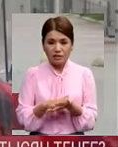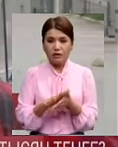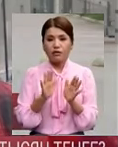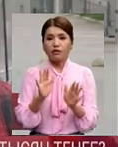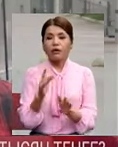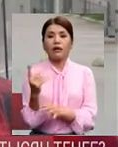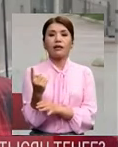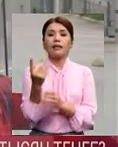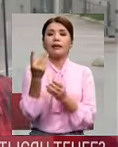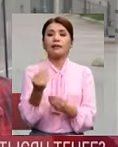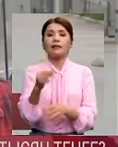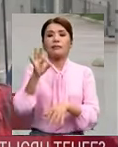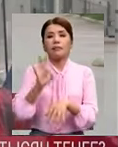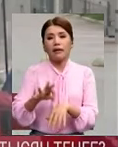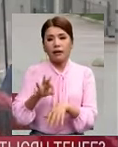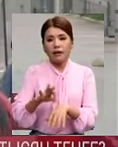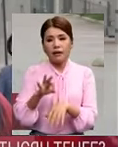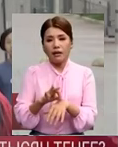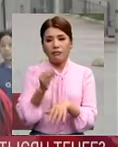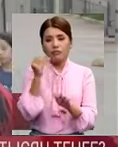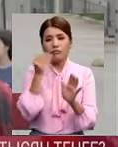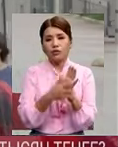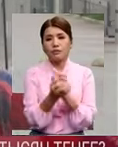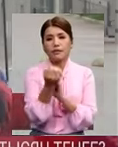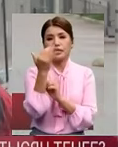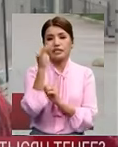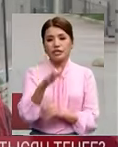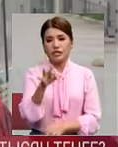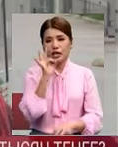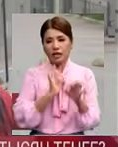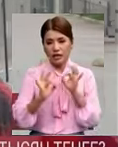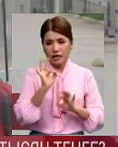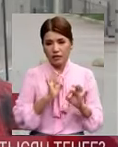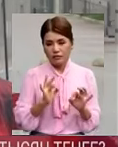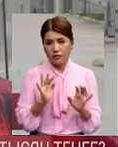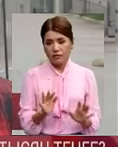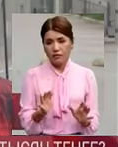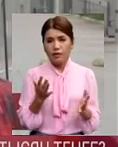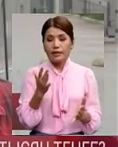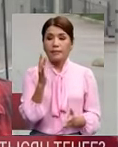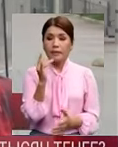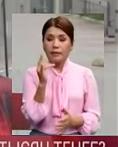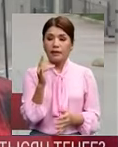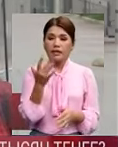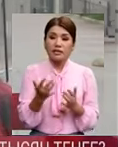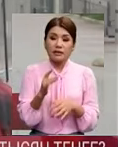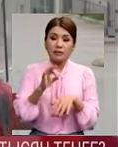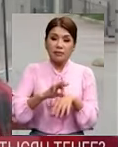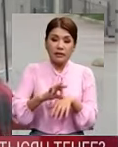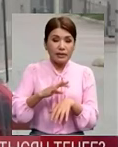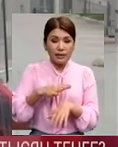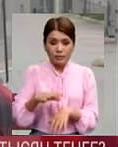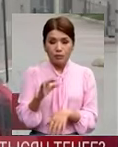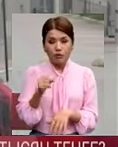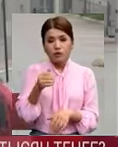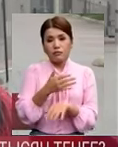в последний день я приболел и ушло 15 тысяч на лекарства. Если бы я не приболел, ну, может быть, хватило бы у меня